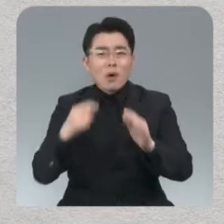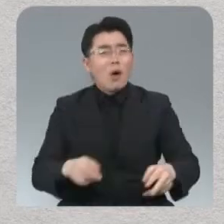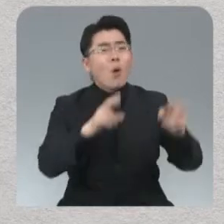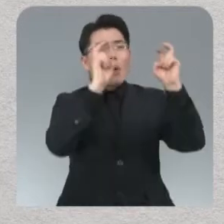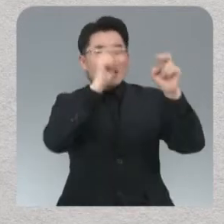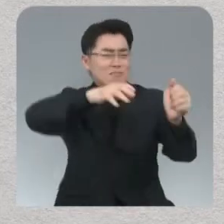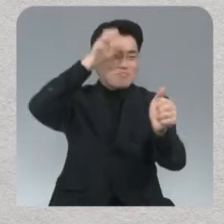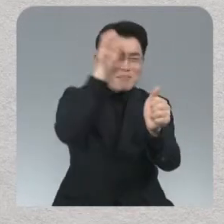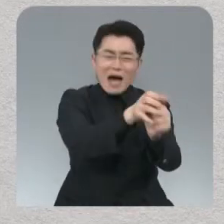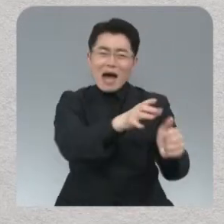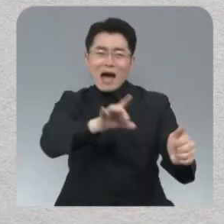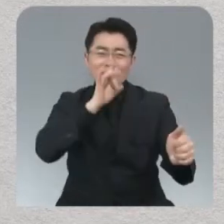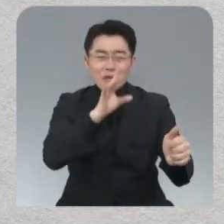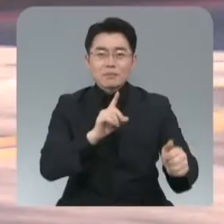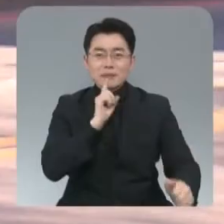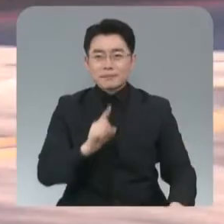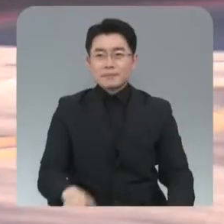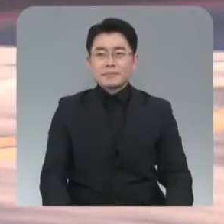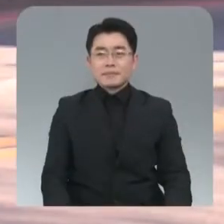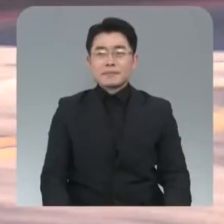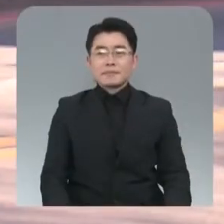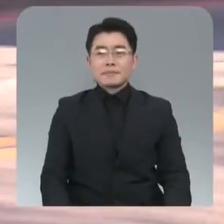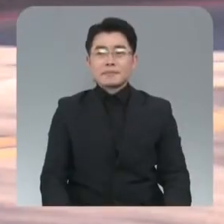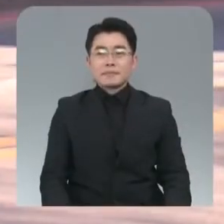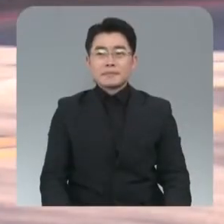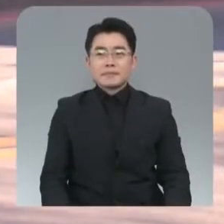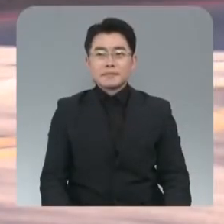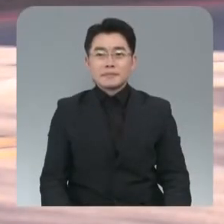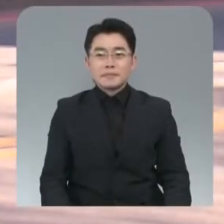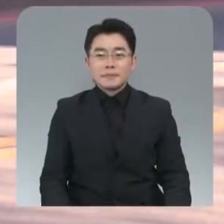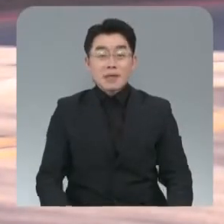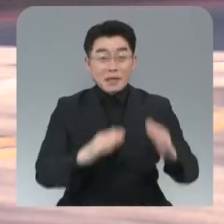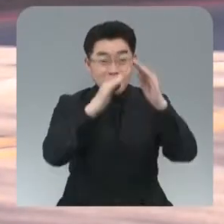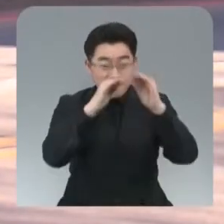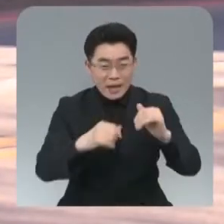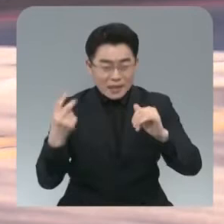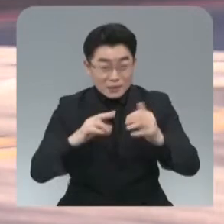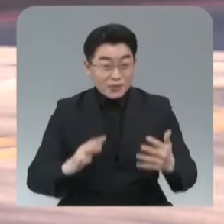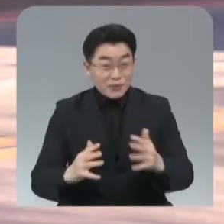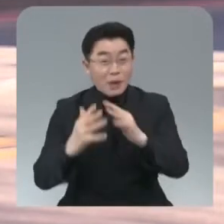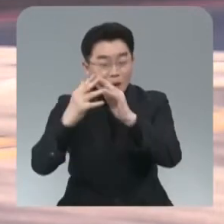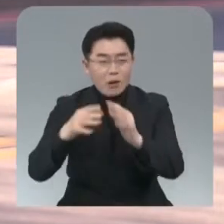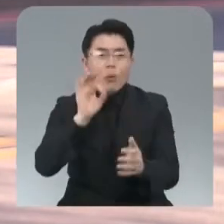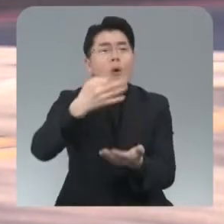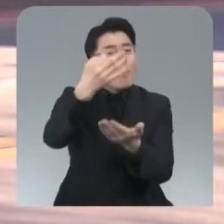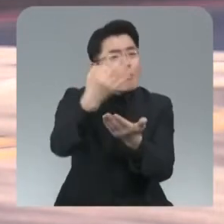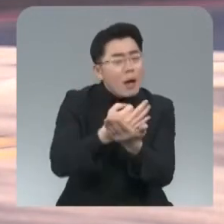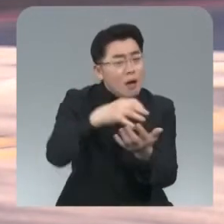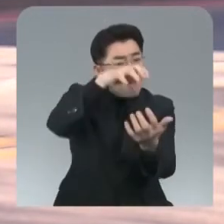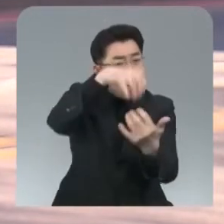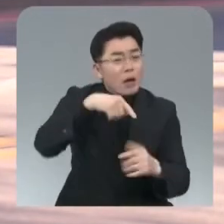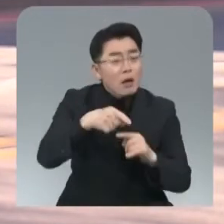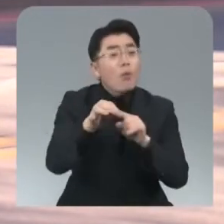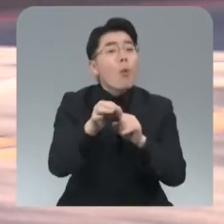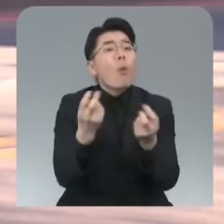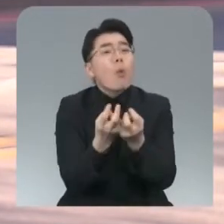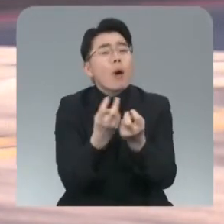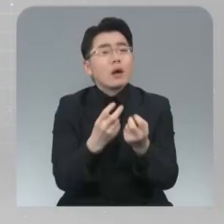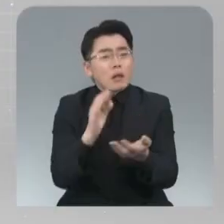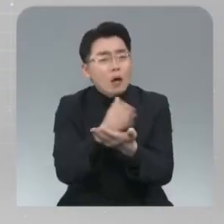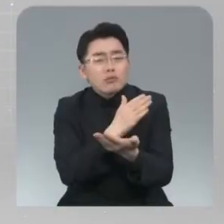재개발 자체에 부정적입니다. 차이는 재개발 재건축으로 생기는 이익을 어떻게 할지에서